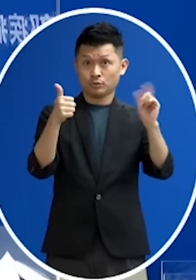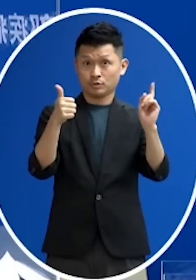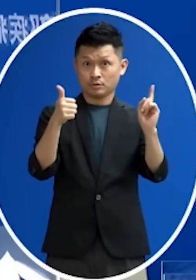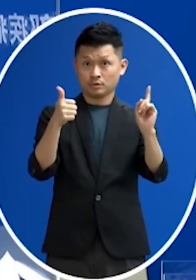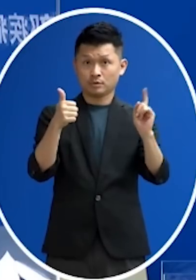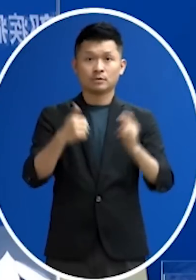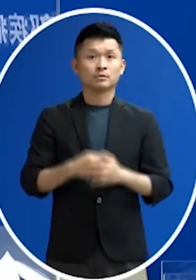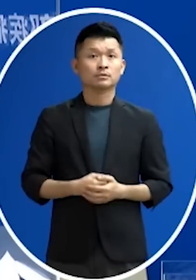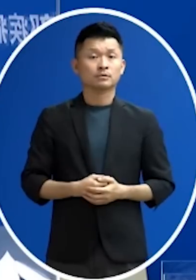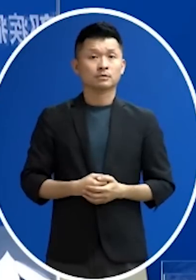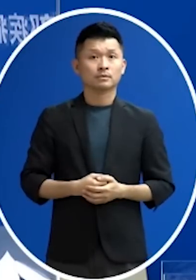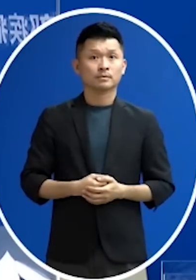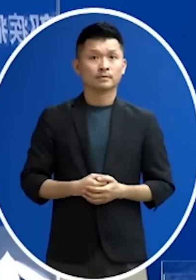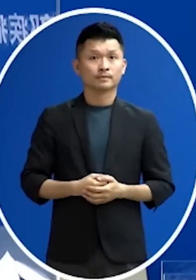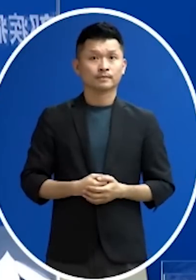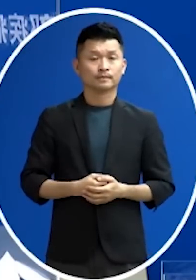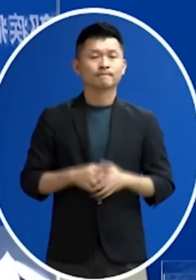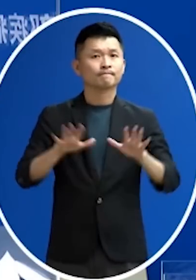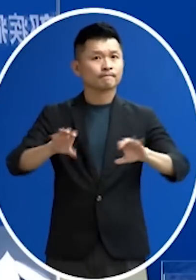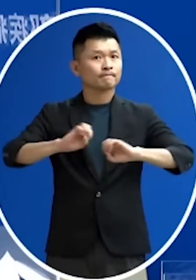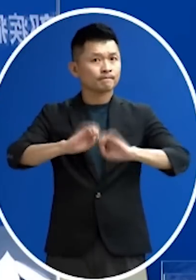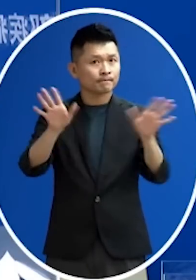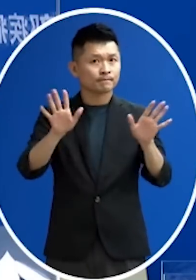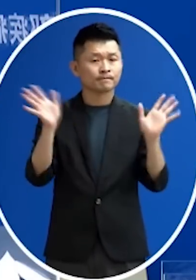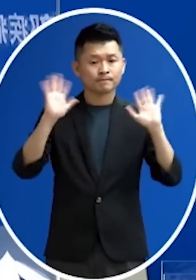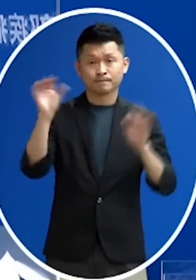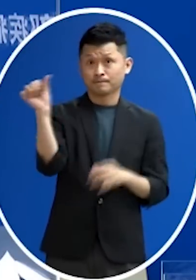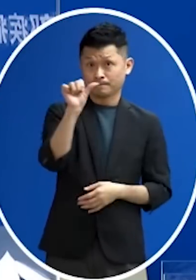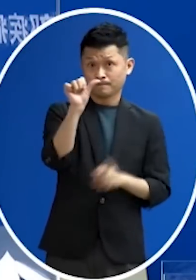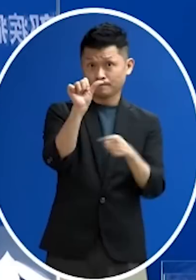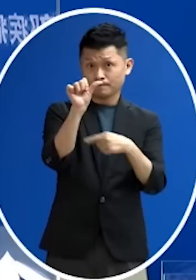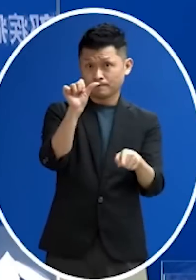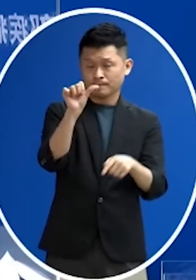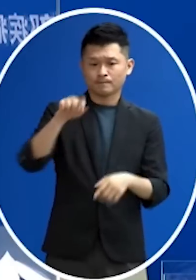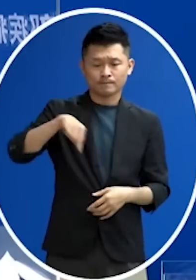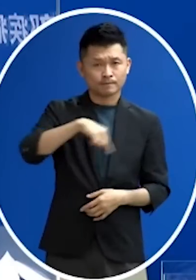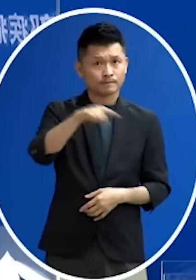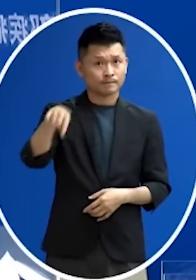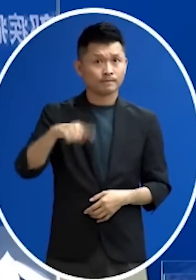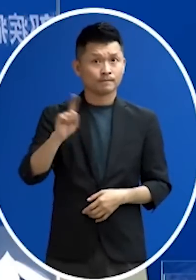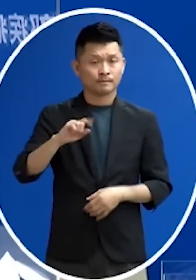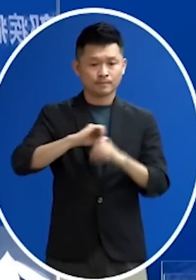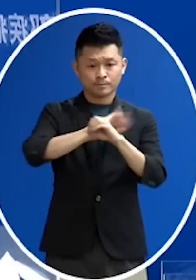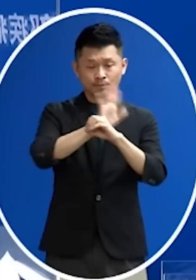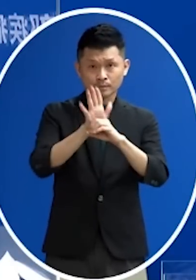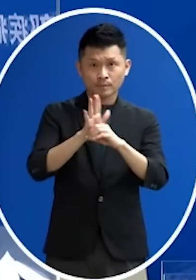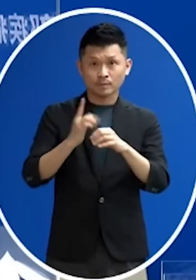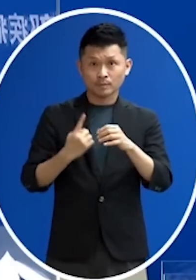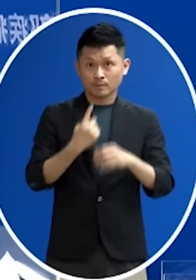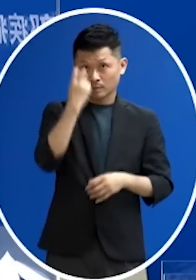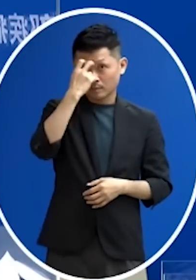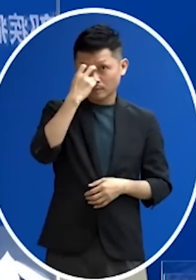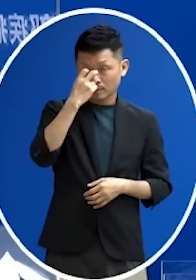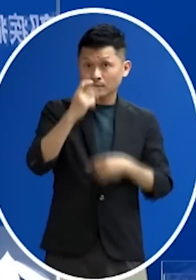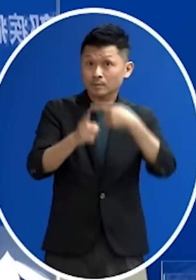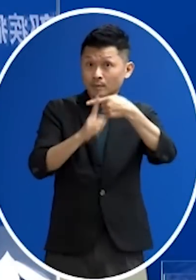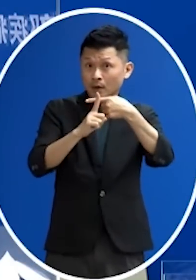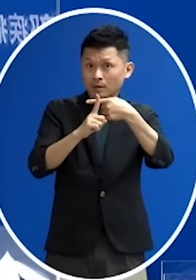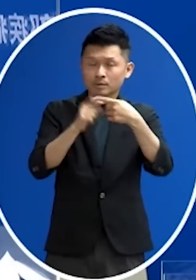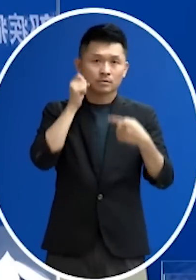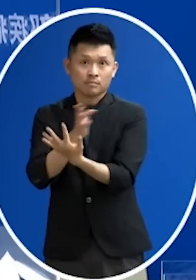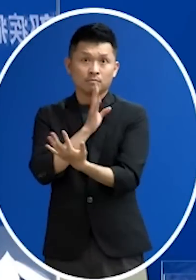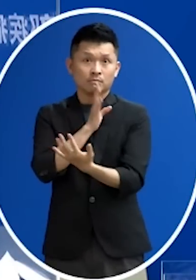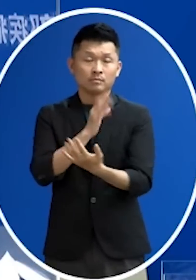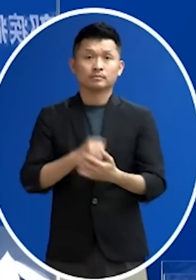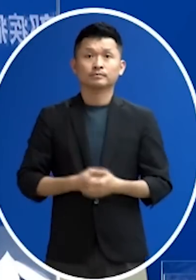是说，虽然说我们今天是公布有5位哦，不过他们事实上这个 COVID-19 检验阳性日大概都在一个月